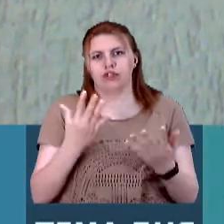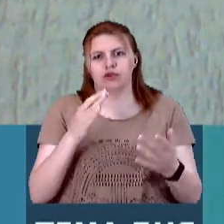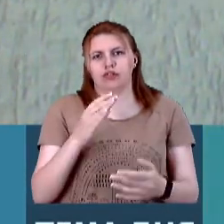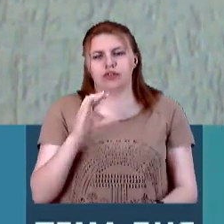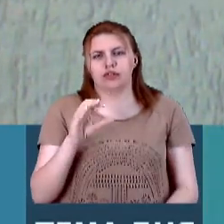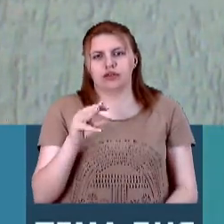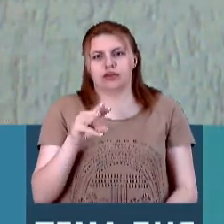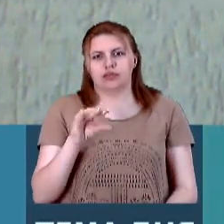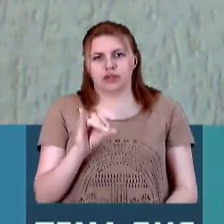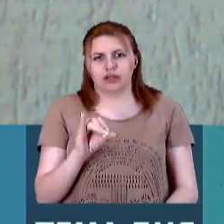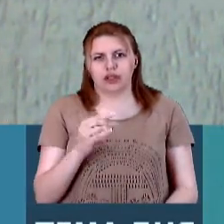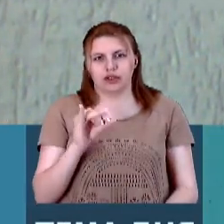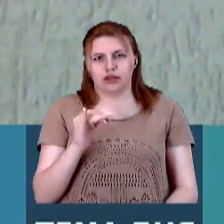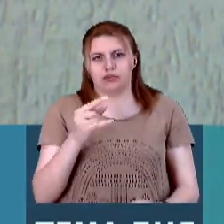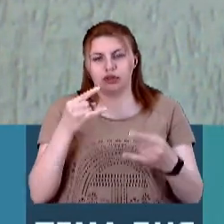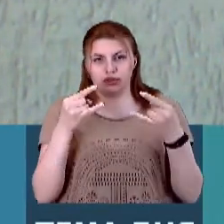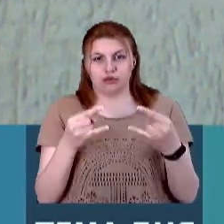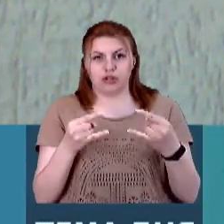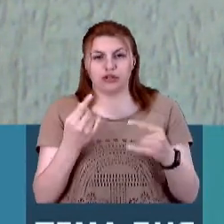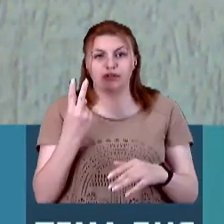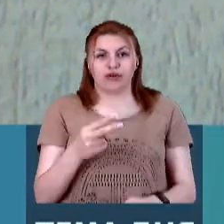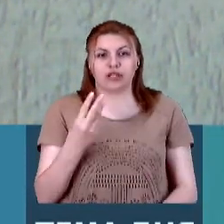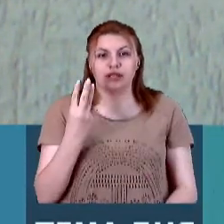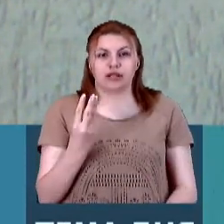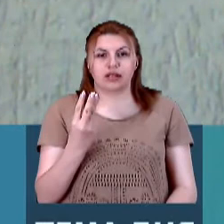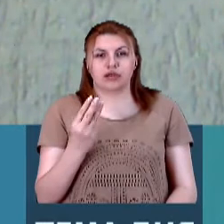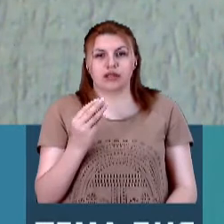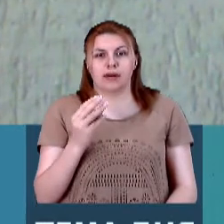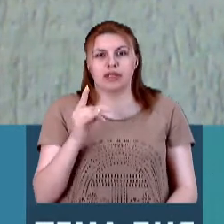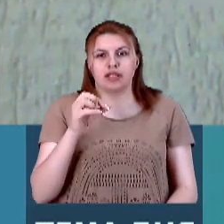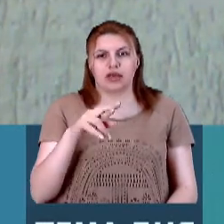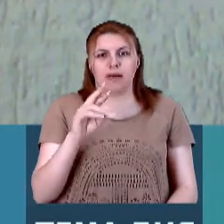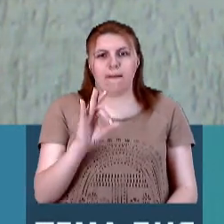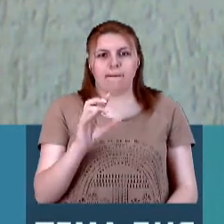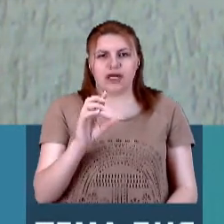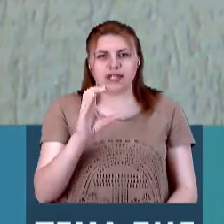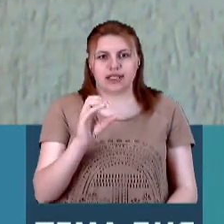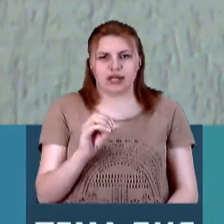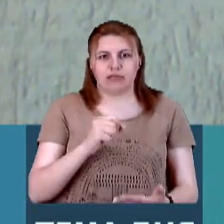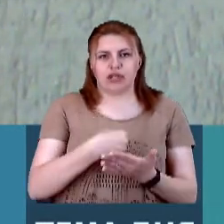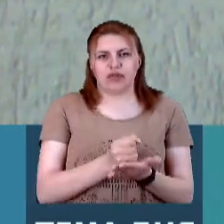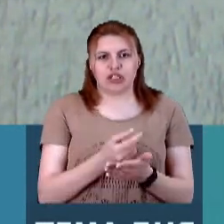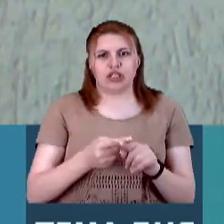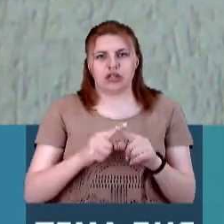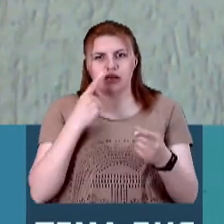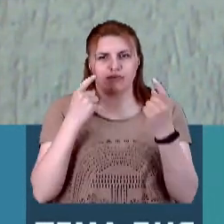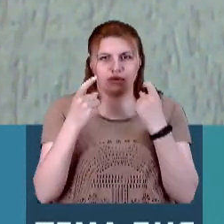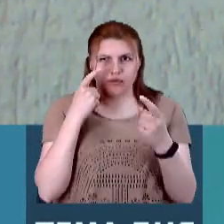інформації, відповідно, по телебаченню. 23-го місія ОБСЄ дала підтвердження цієї